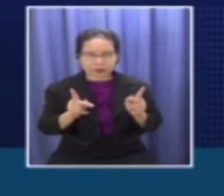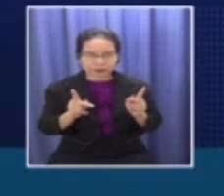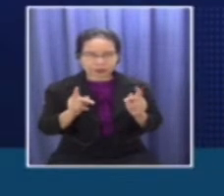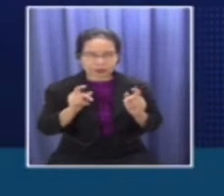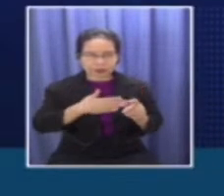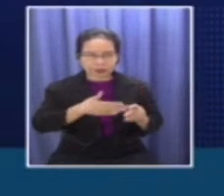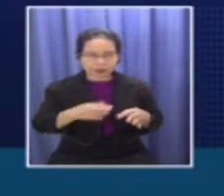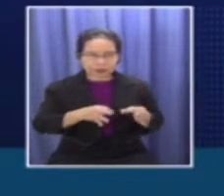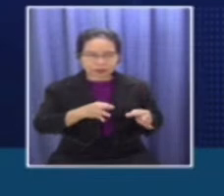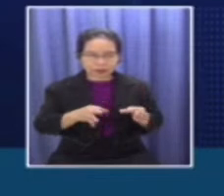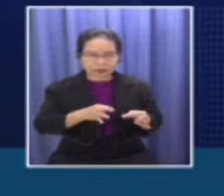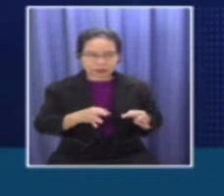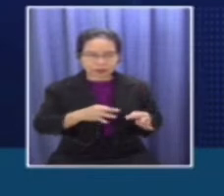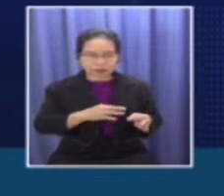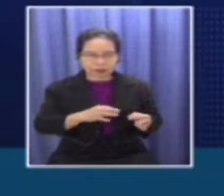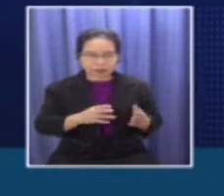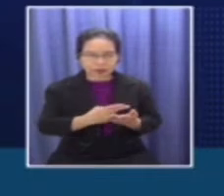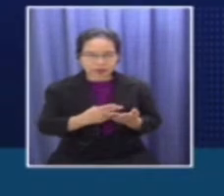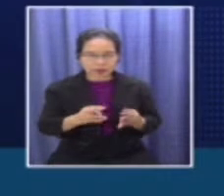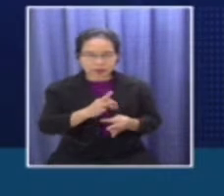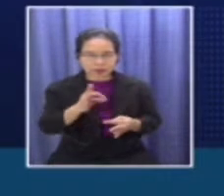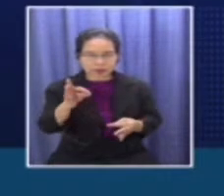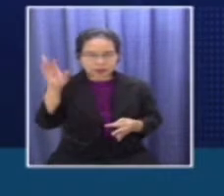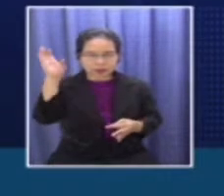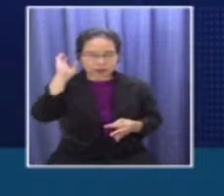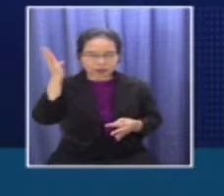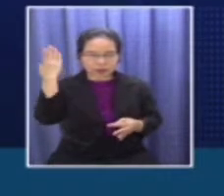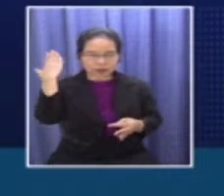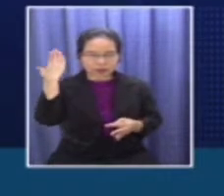a ɛfiri wɔ nuabarima J.R. Sooner.